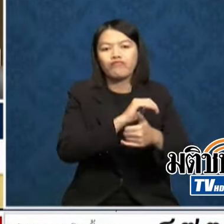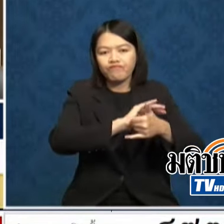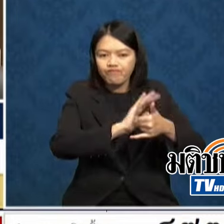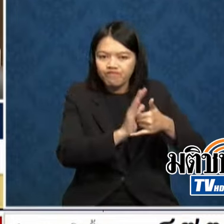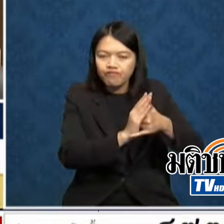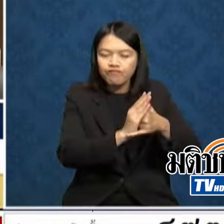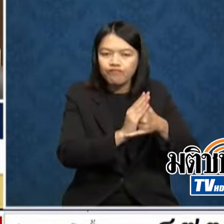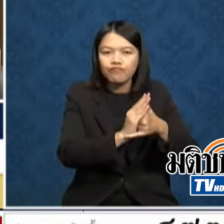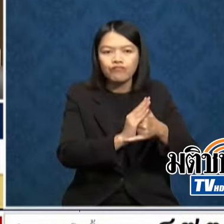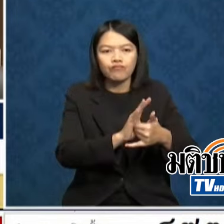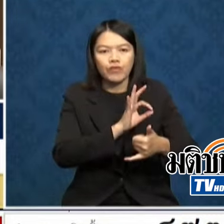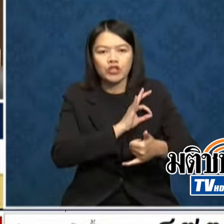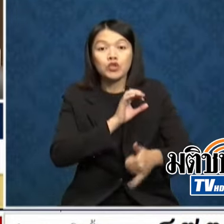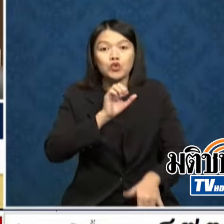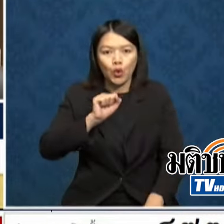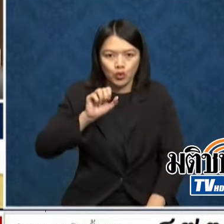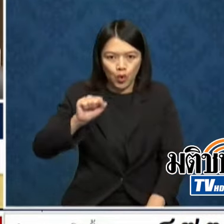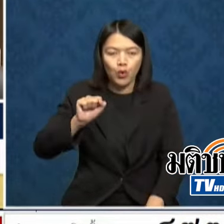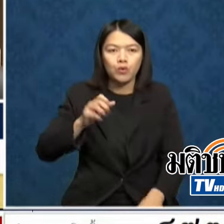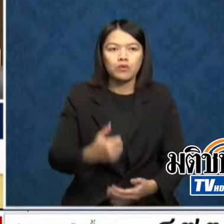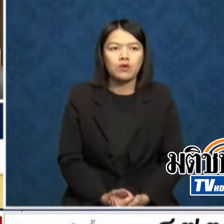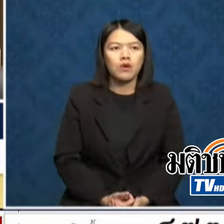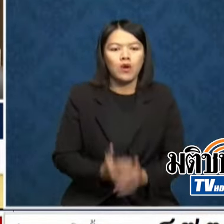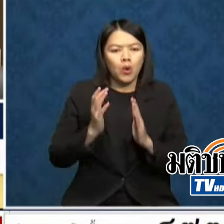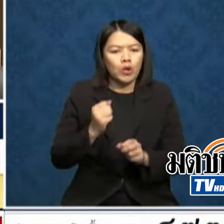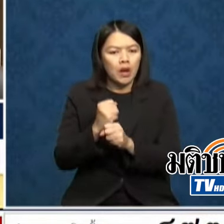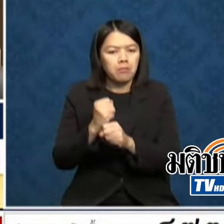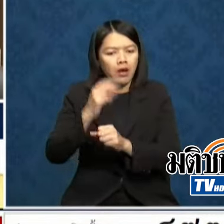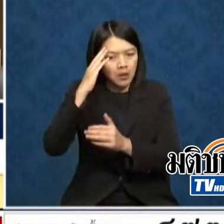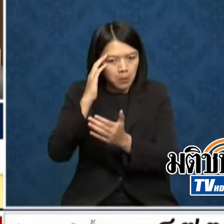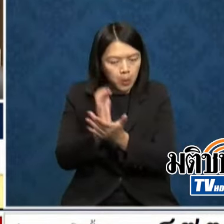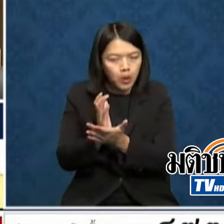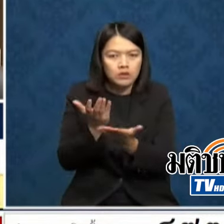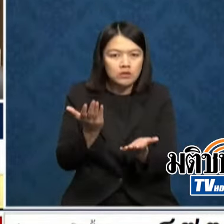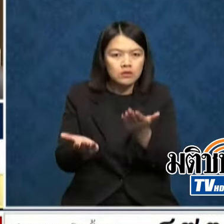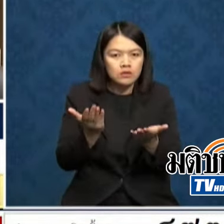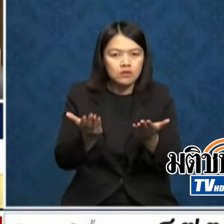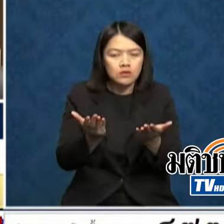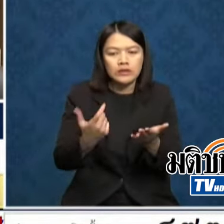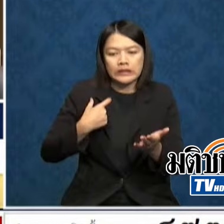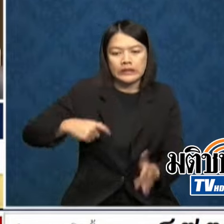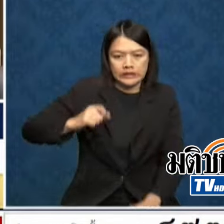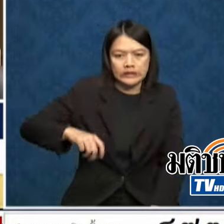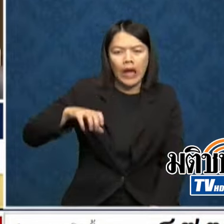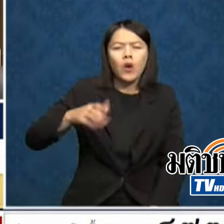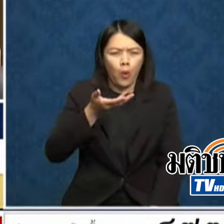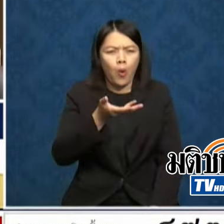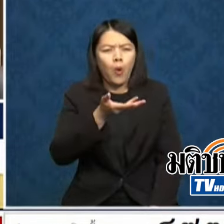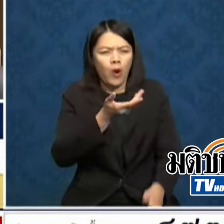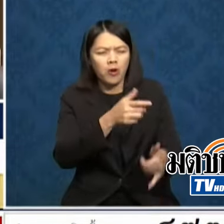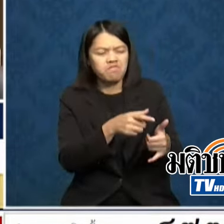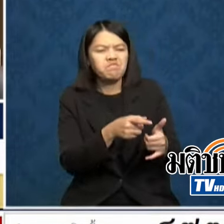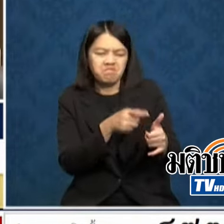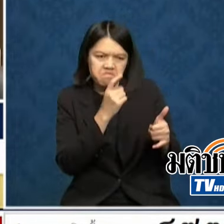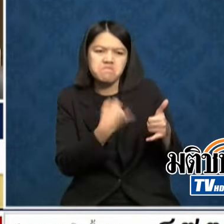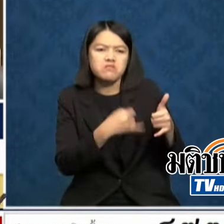มาชิกนะแต่ถ้าเจ้าหน้าที่ตำรวจหรือศาลบอกขอยังไงก็ขอดำเนิน